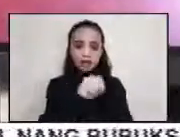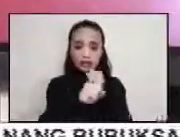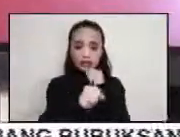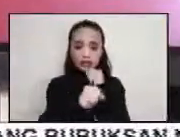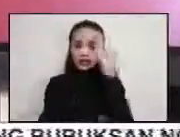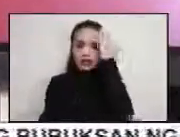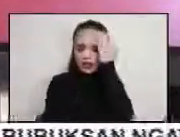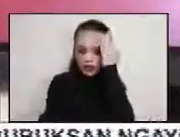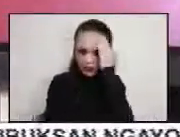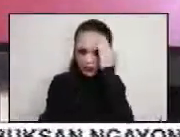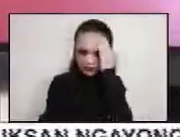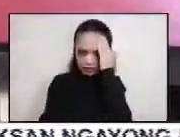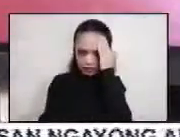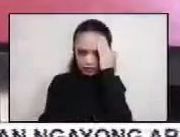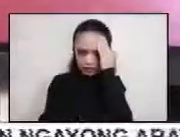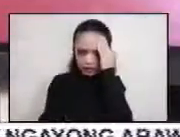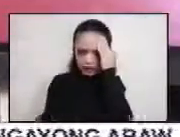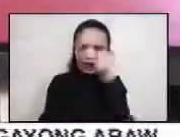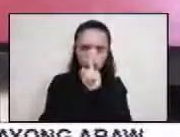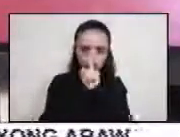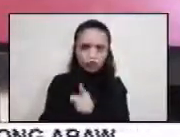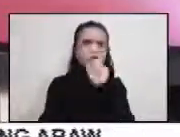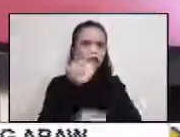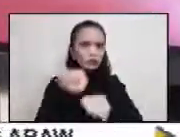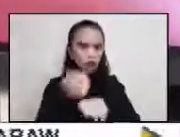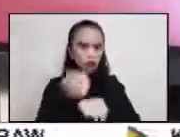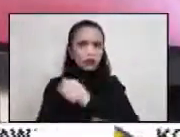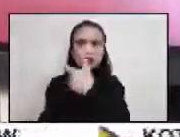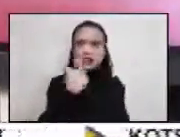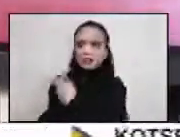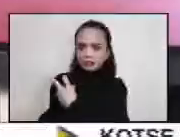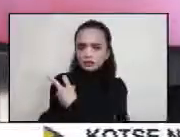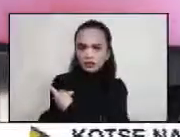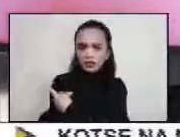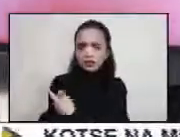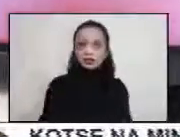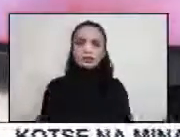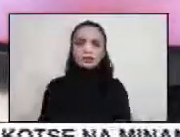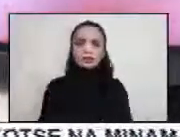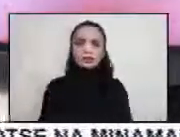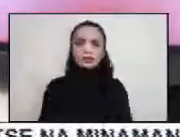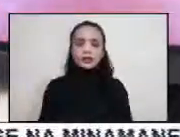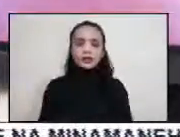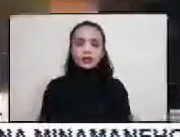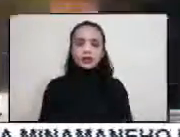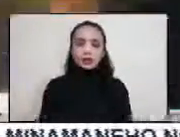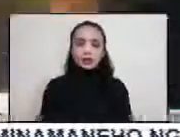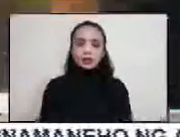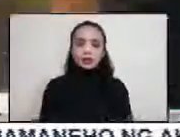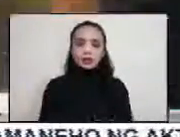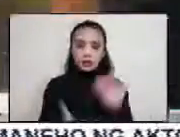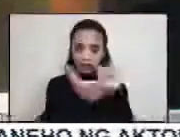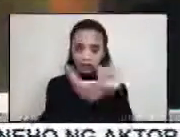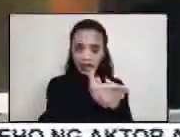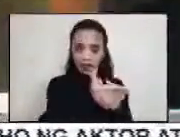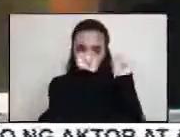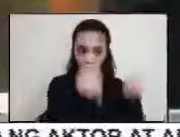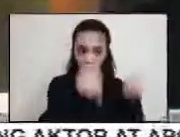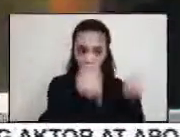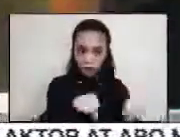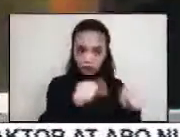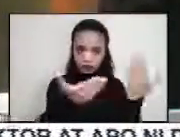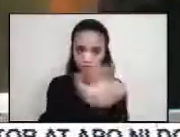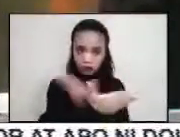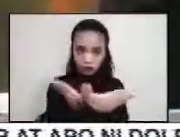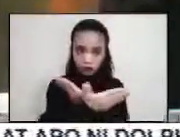ng mga center. For instance, particularly si Senator Kiko Pangilinan, aba, i-cancel na lang daw ang order ng Sinovac. Bakit? Yung 25 million doses. Kasunod nga